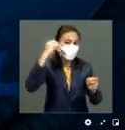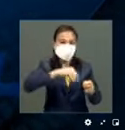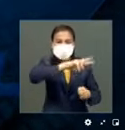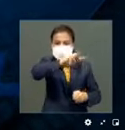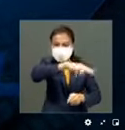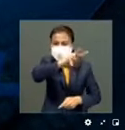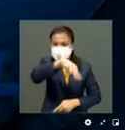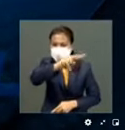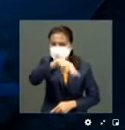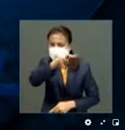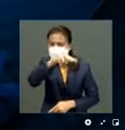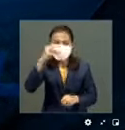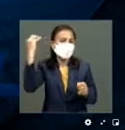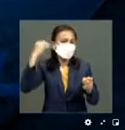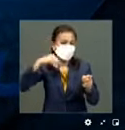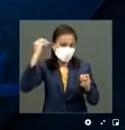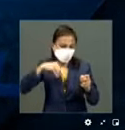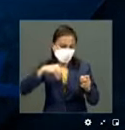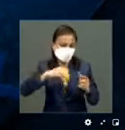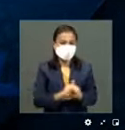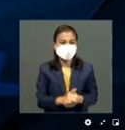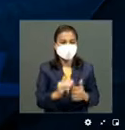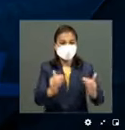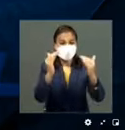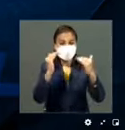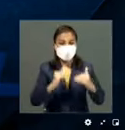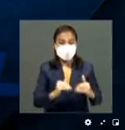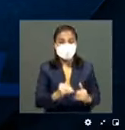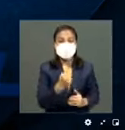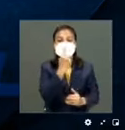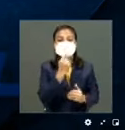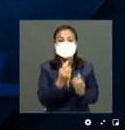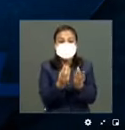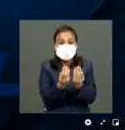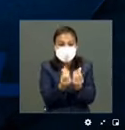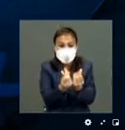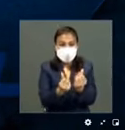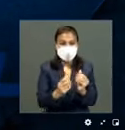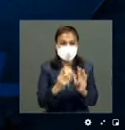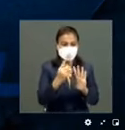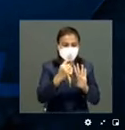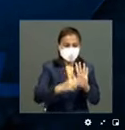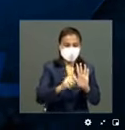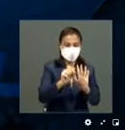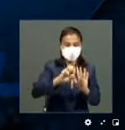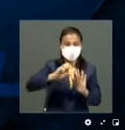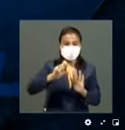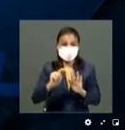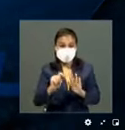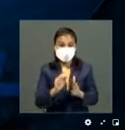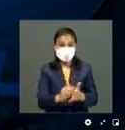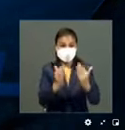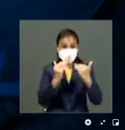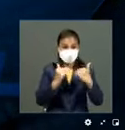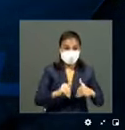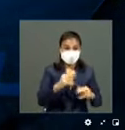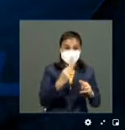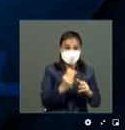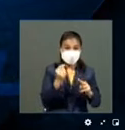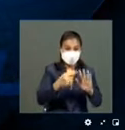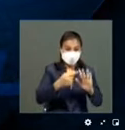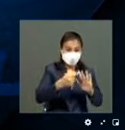วจต่อนะคะในส่วนของแฟลตดินแดงดุสิตหรือทูปะเตมีนี่จะยังคงตรวจ